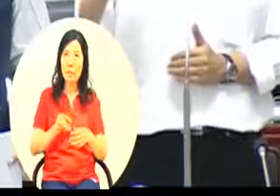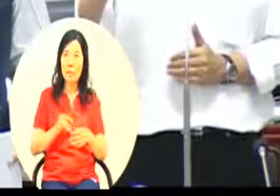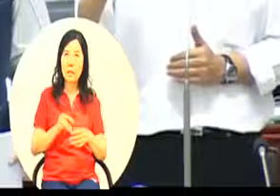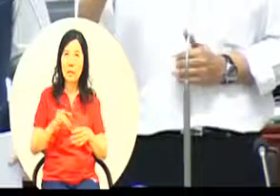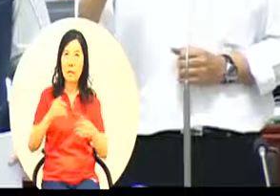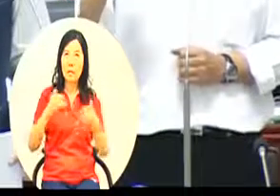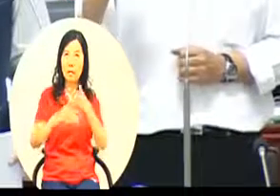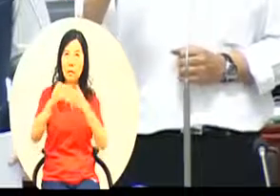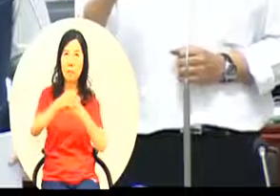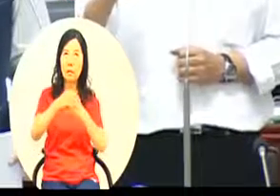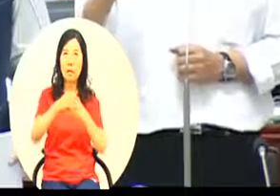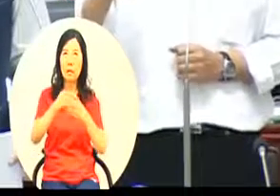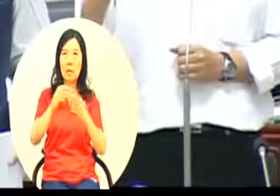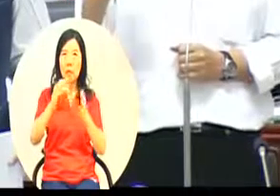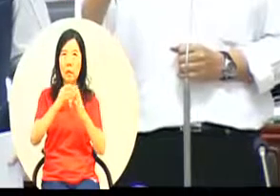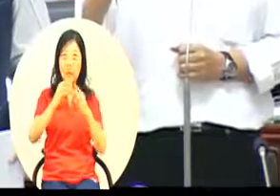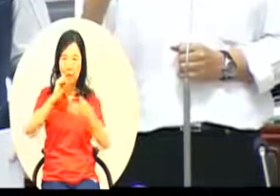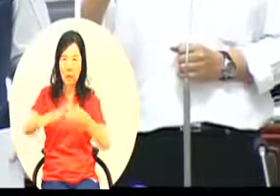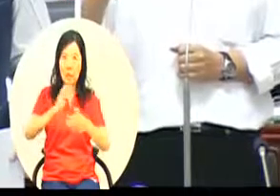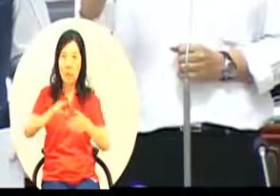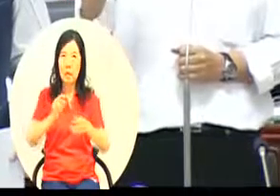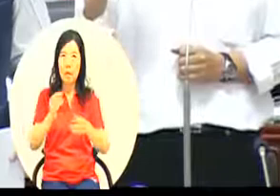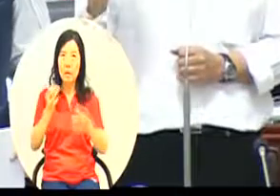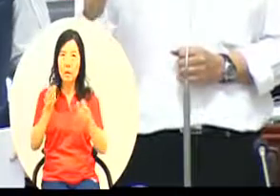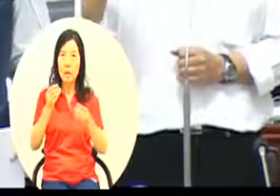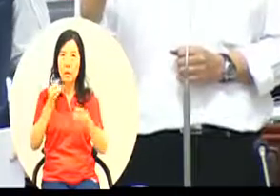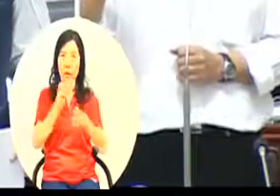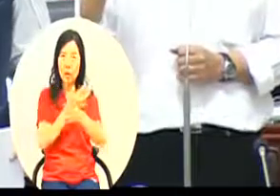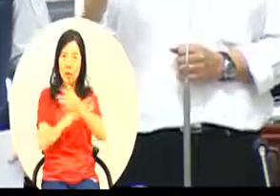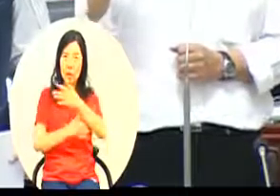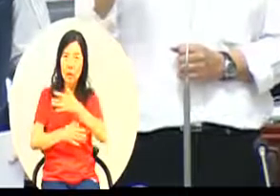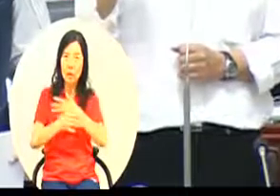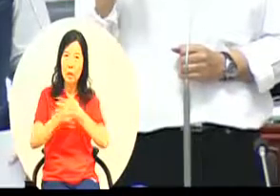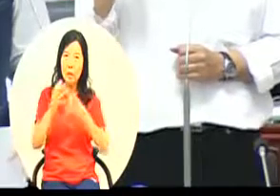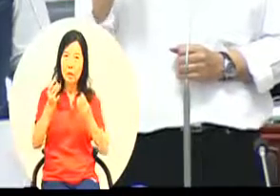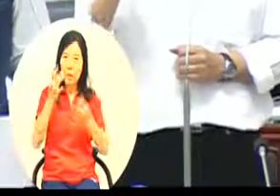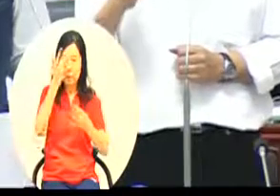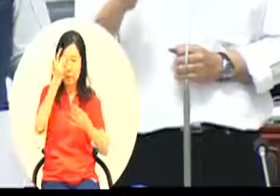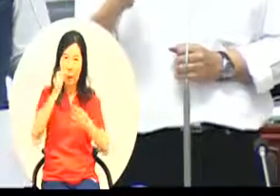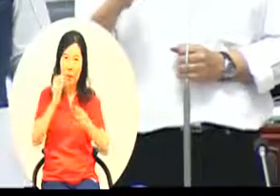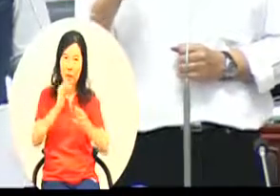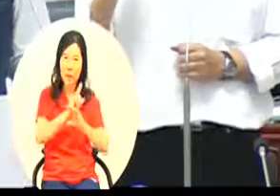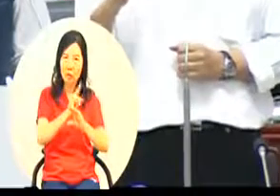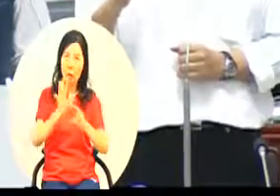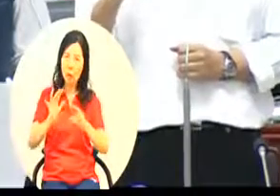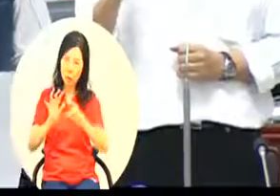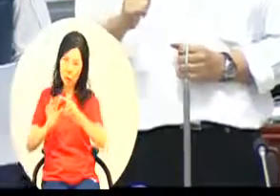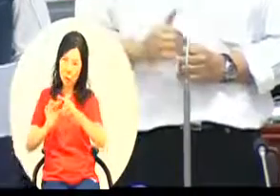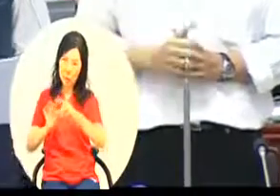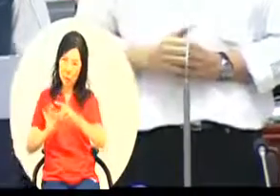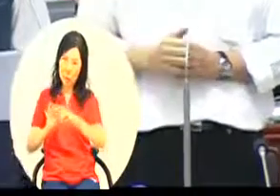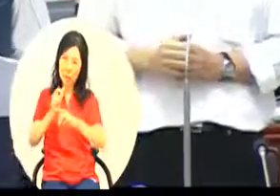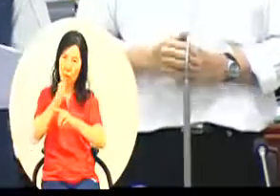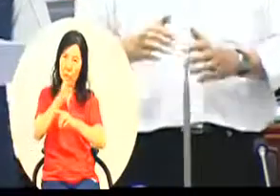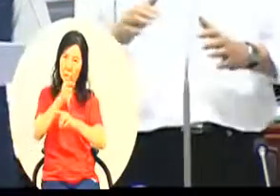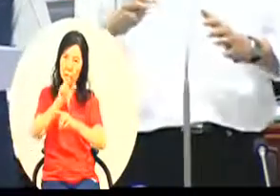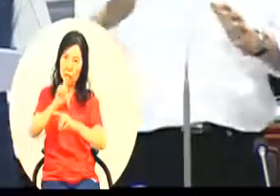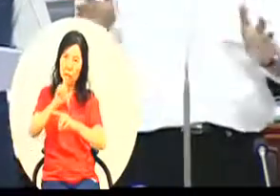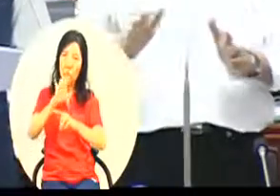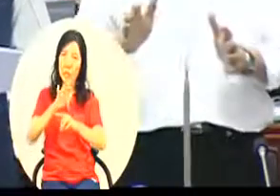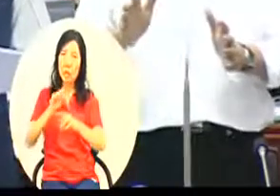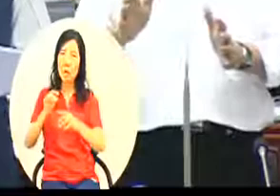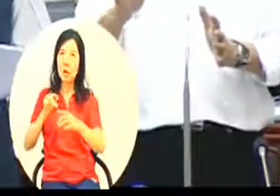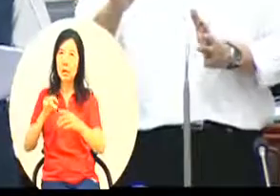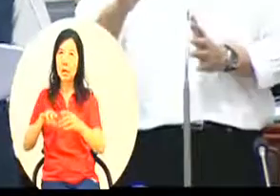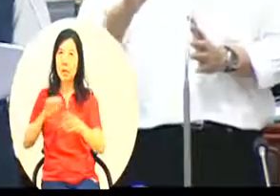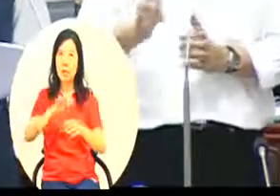通部所定的无障碍计程车补助的标准的50%，我们几乎都到60%，这个部分已经是变成我们其